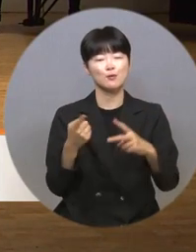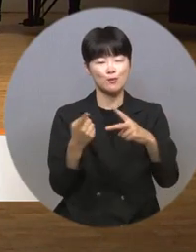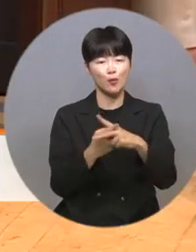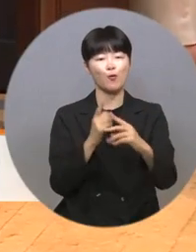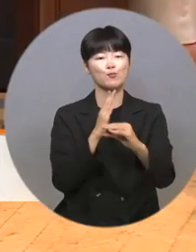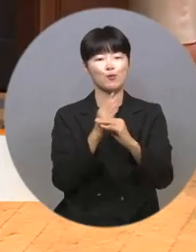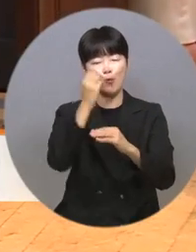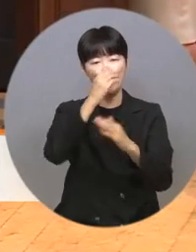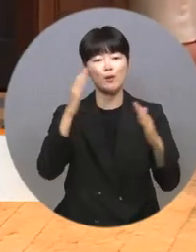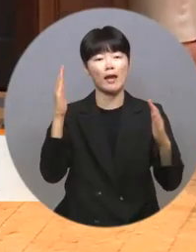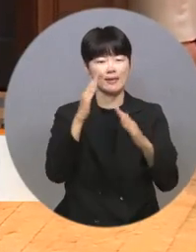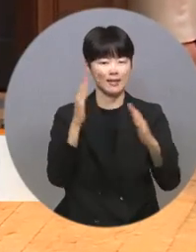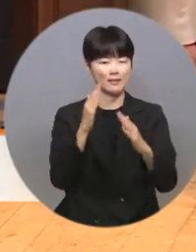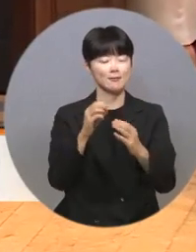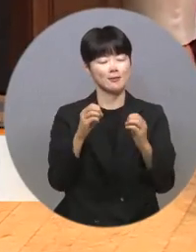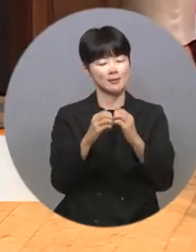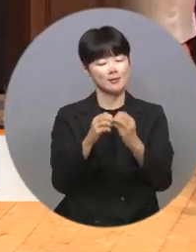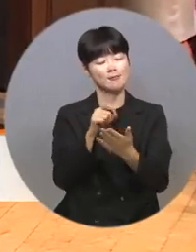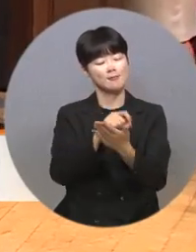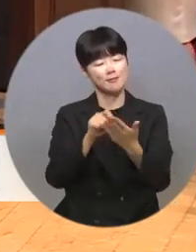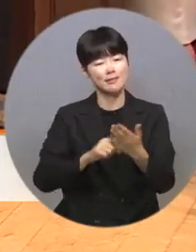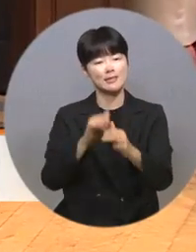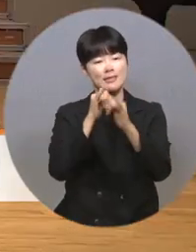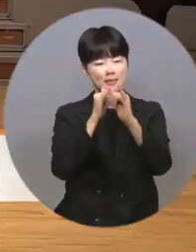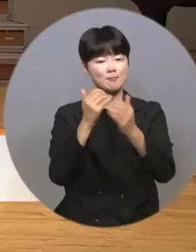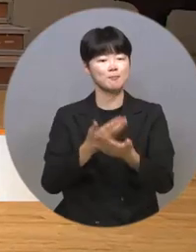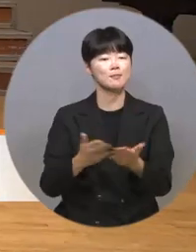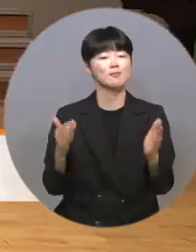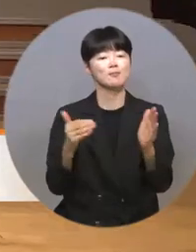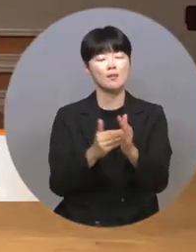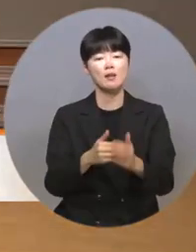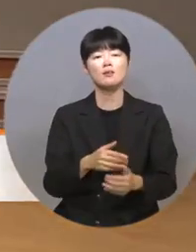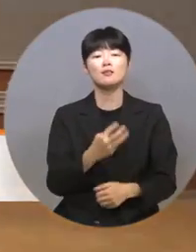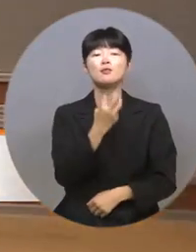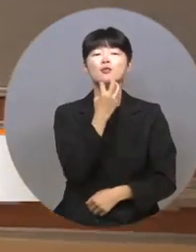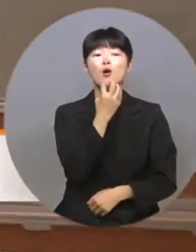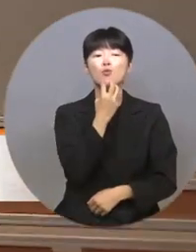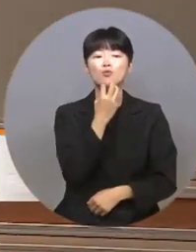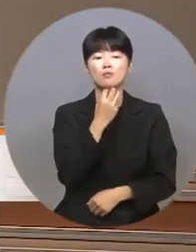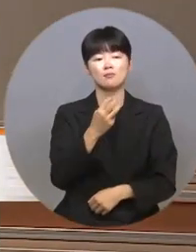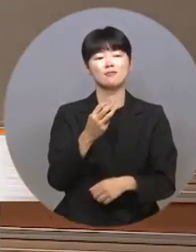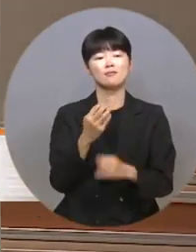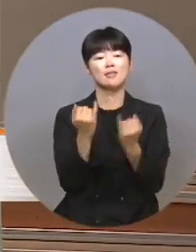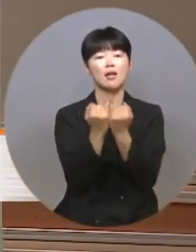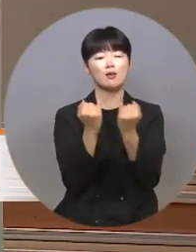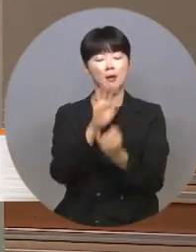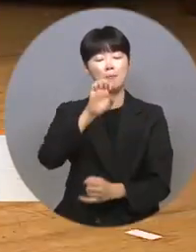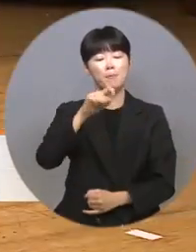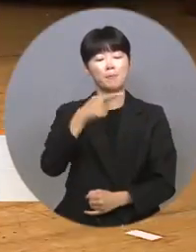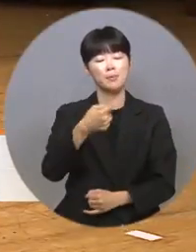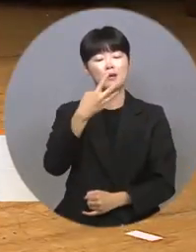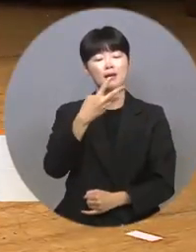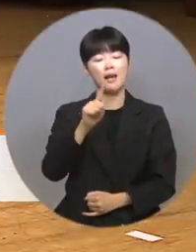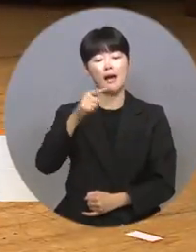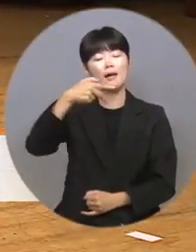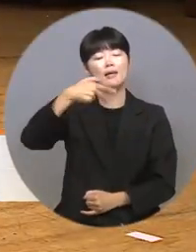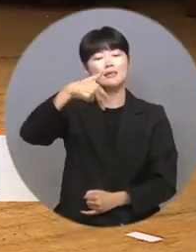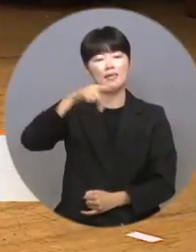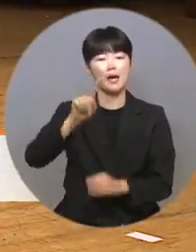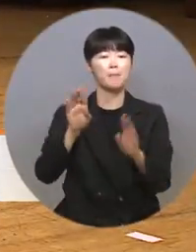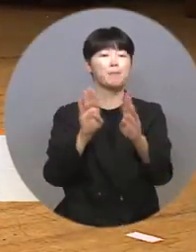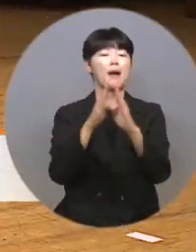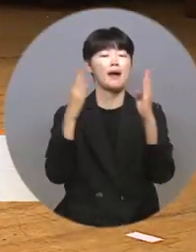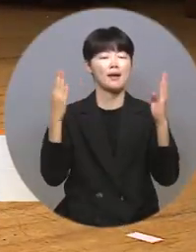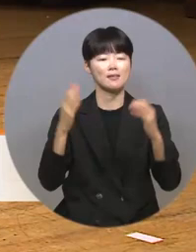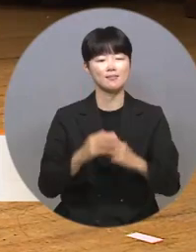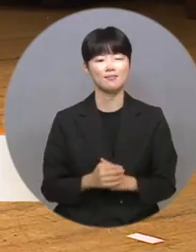시상식이 지난 23일 서울시 동작구에 위치한 서울 여성플라자에서 개최됐습니다. 이번 시상식은 장애인